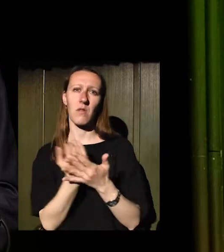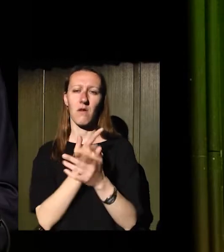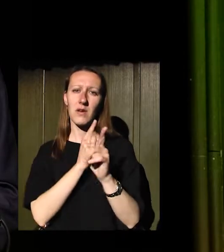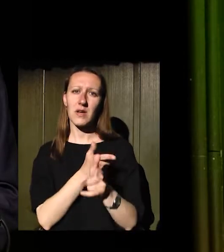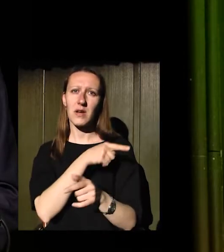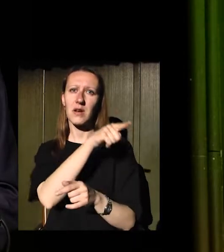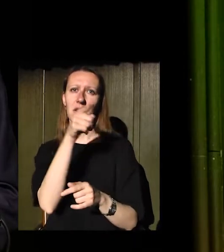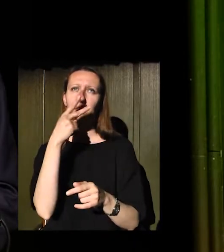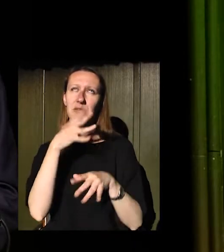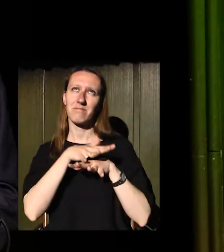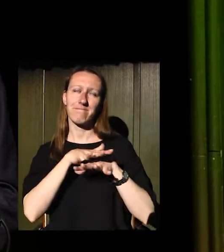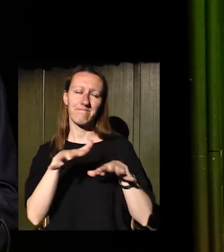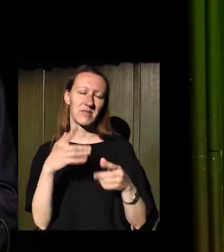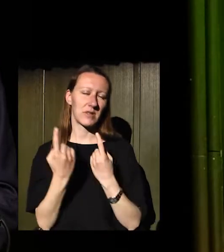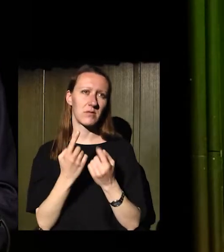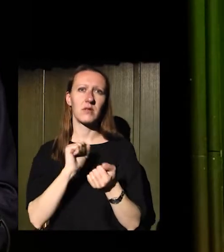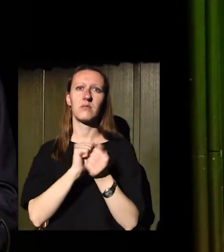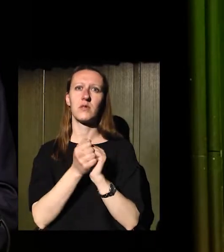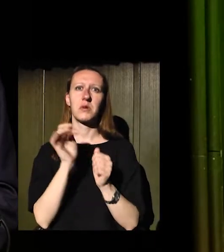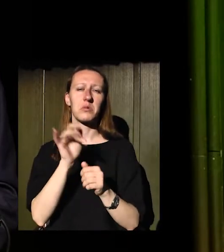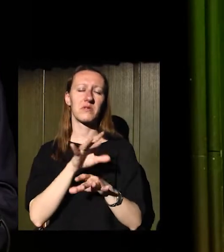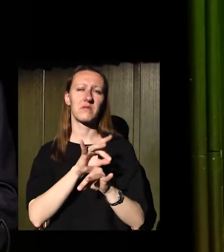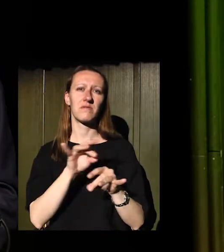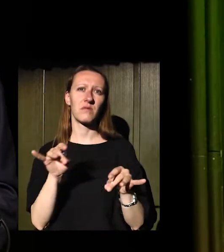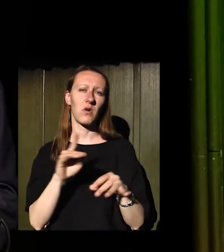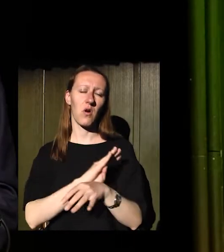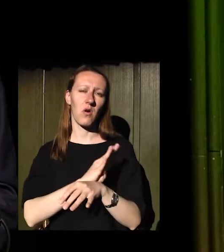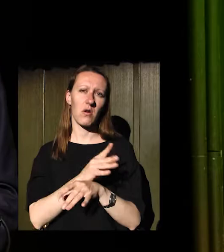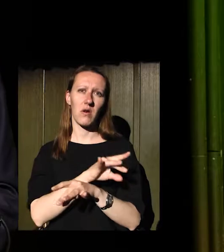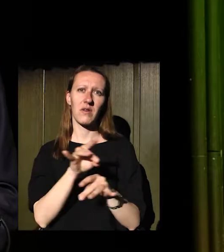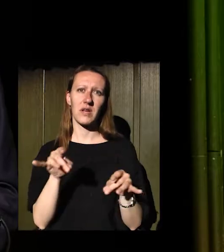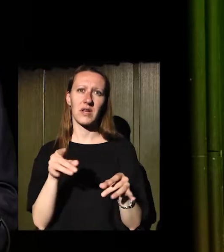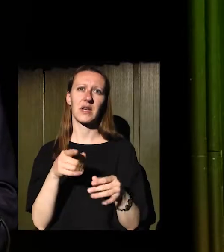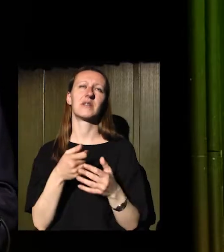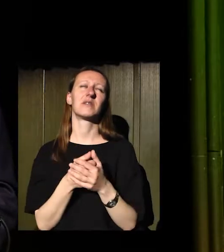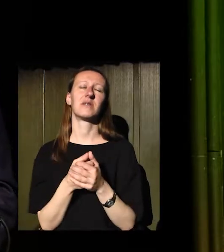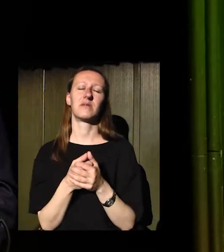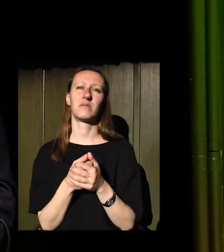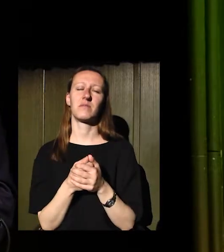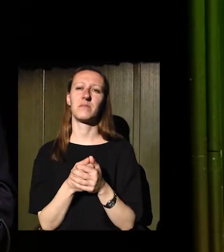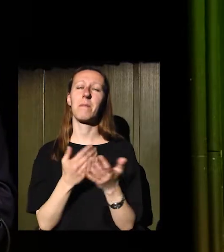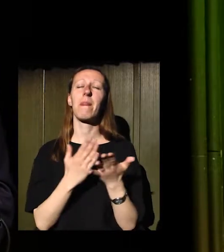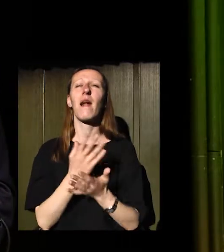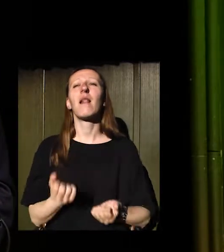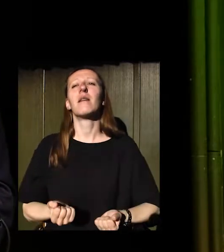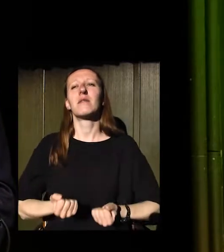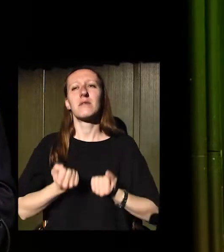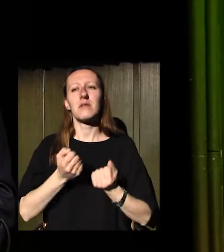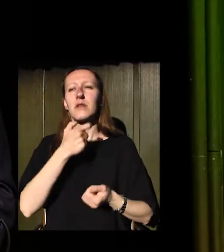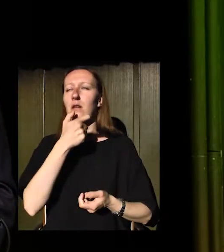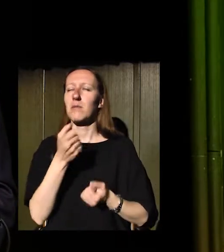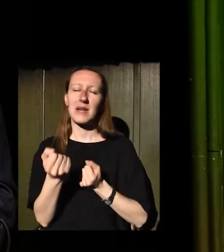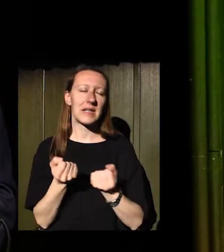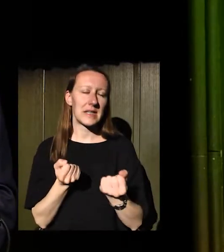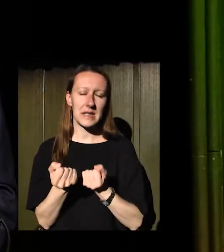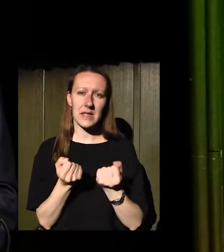ratom globalnih razmjera, borbom protiv pandemije prouzročene COVID-19, ali i teškom gospodarskom